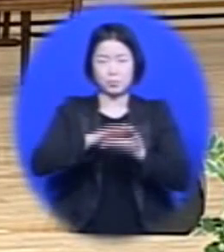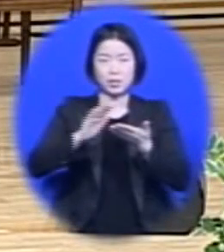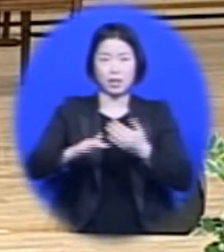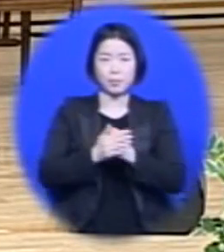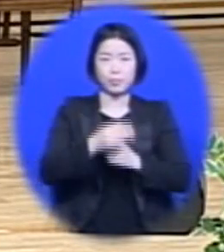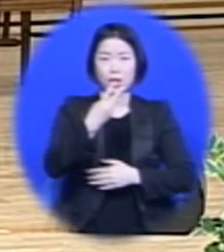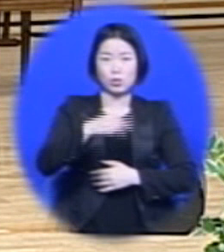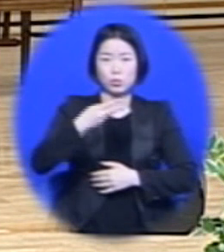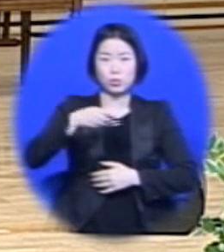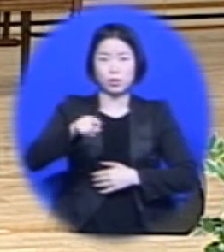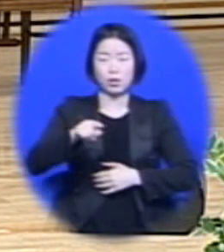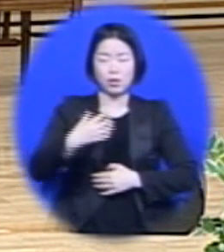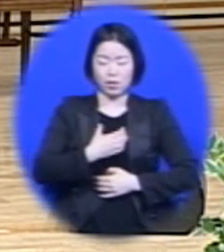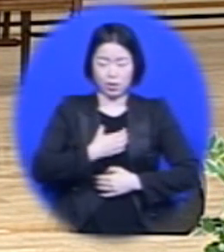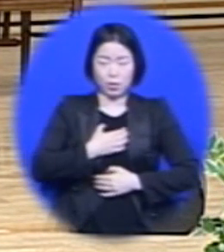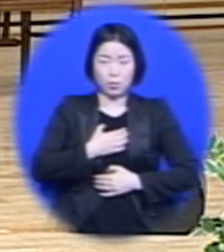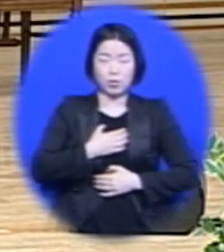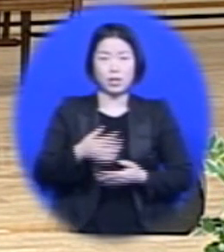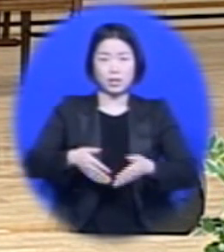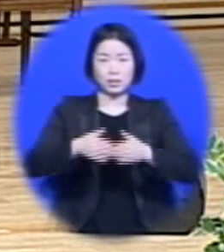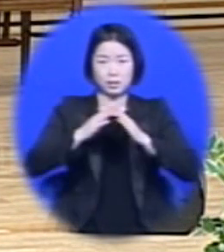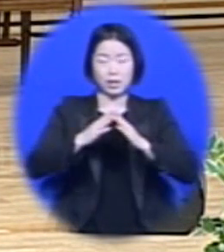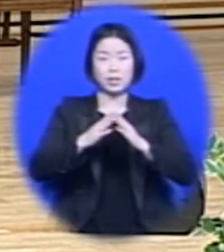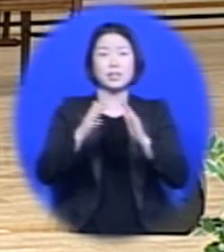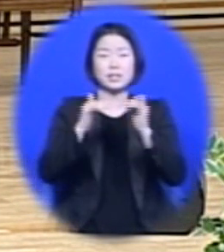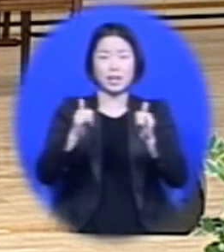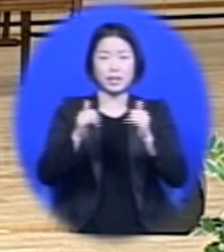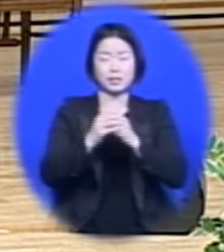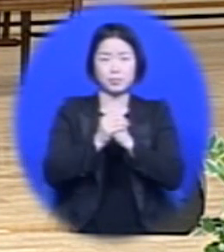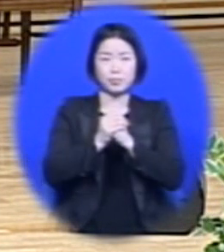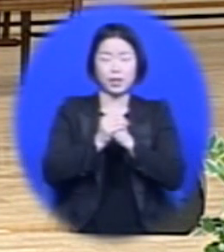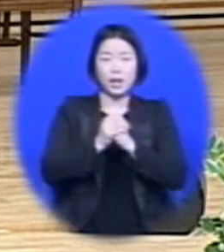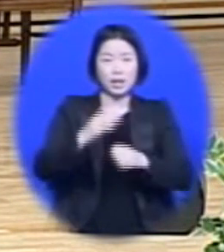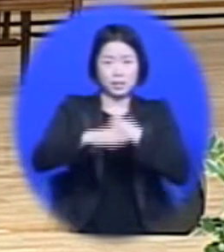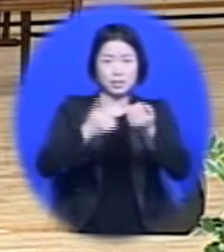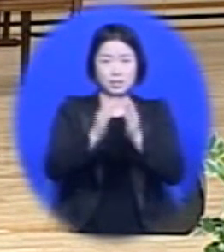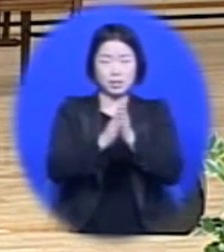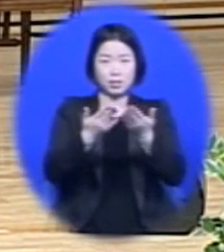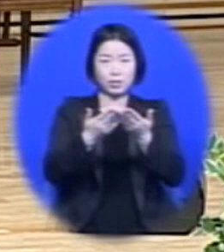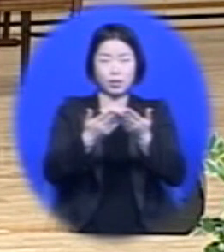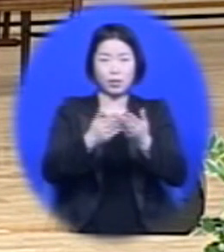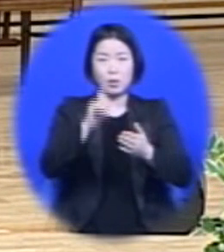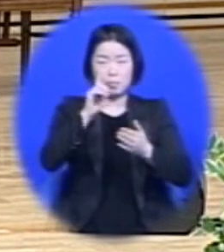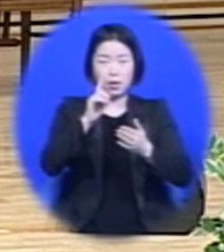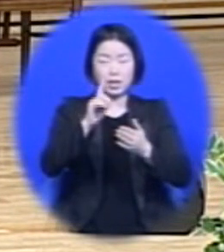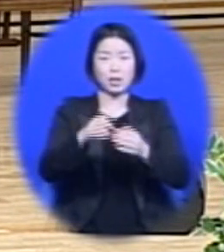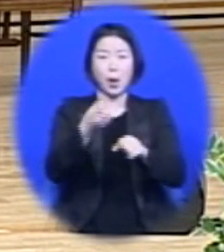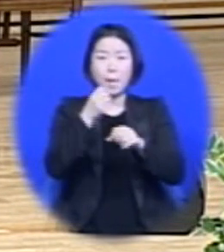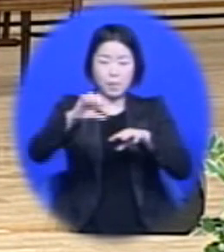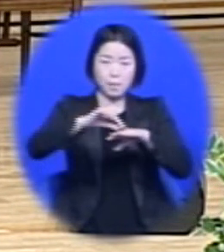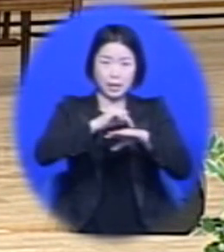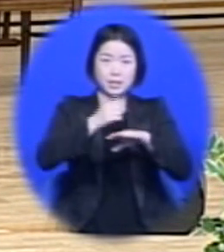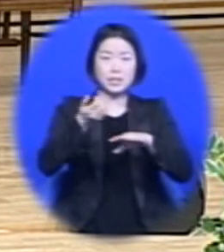루터교 경건주의 창시자인 필립 스페너는 성경을 한 개의 반지로 본다면 로마서는